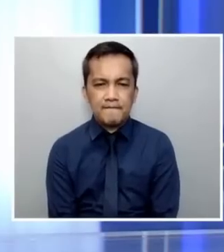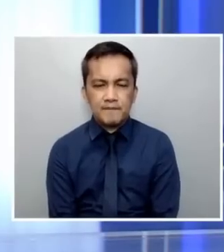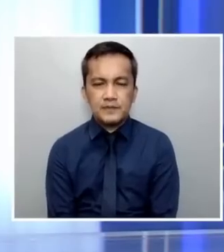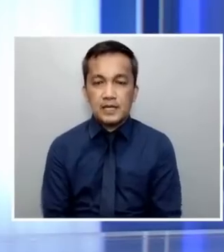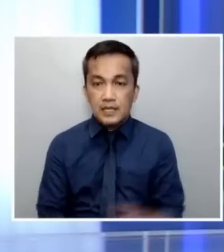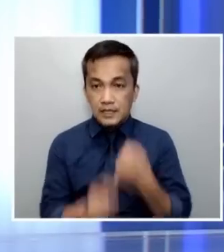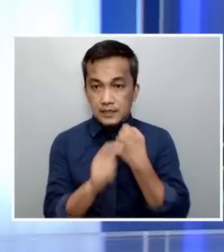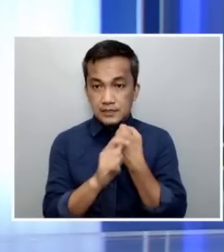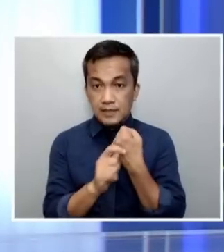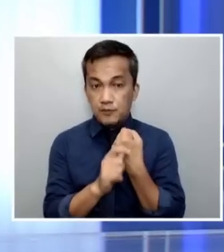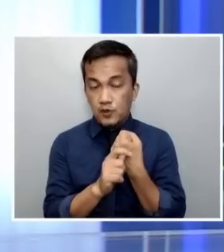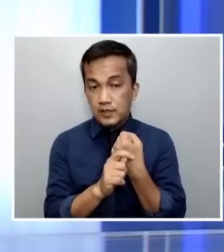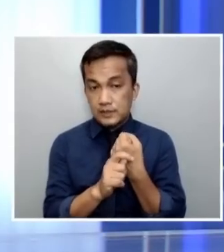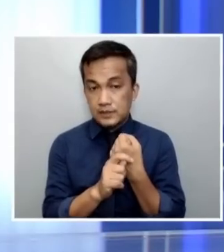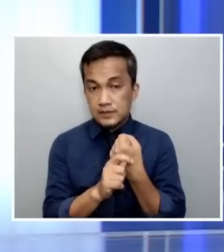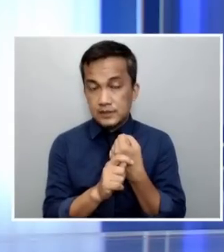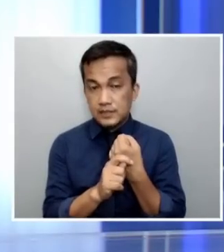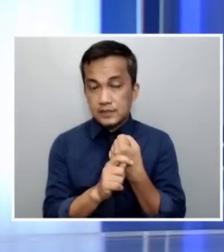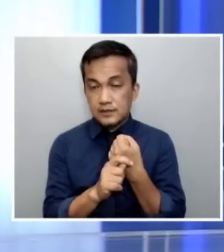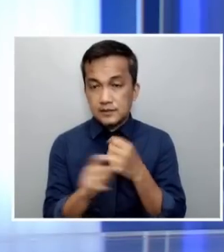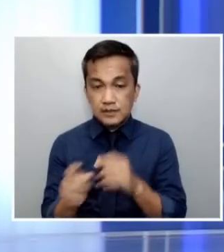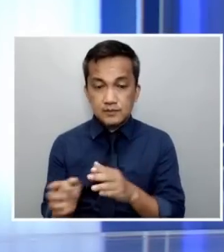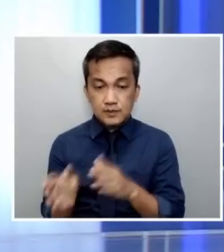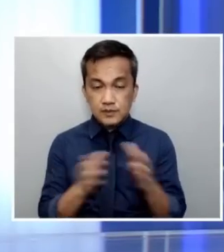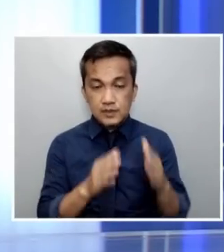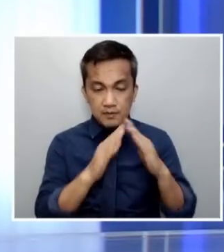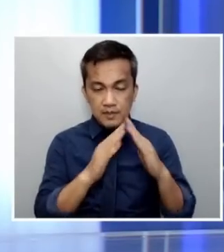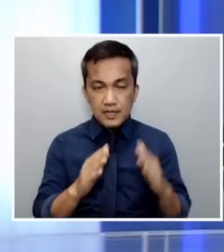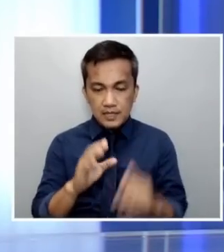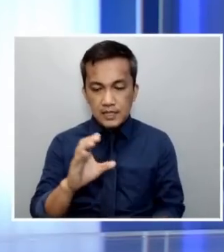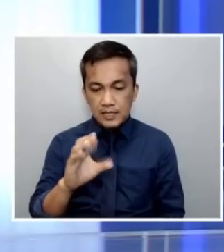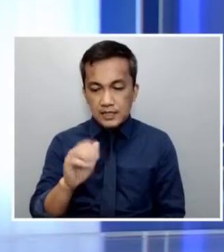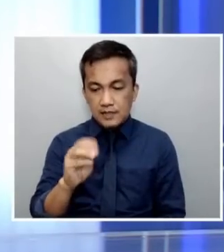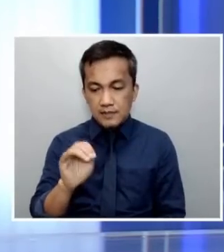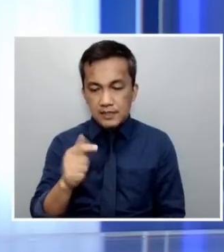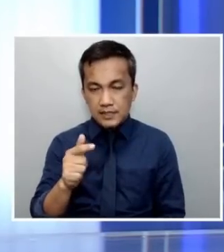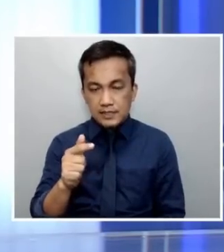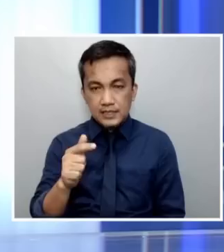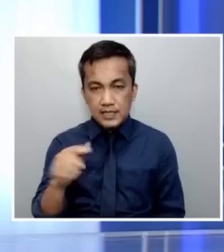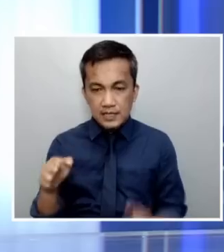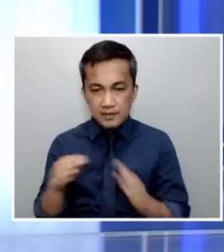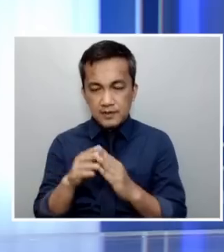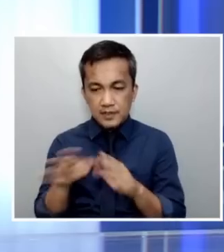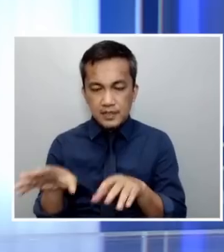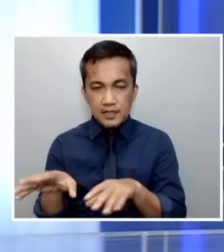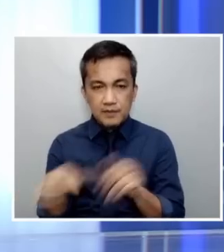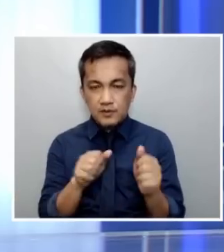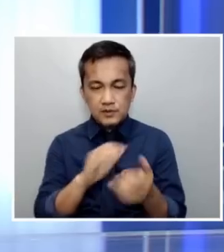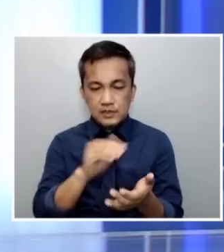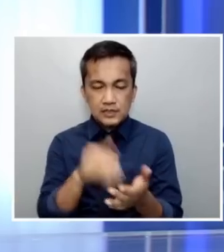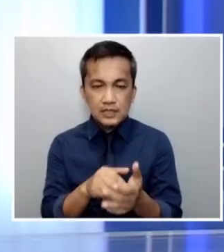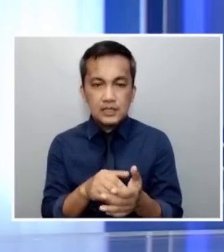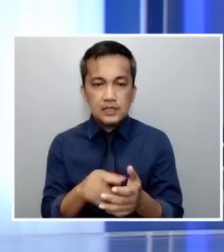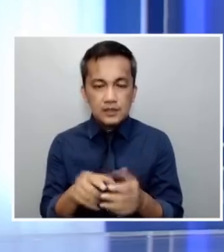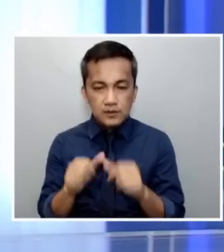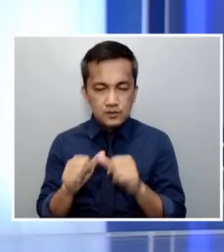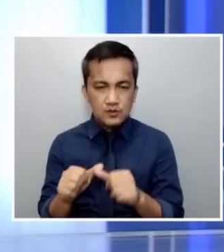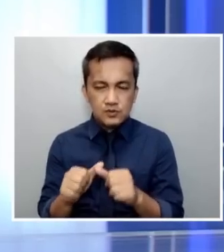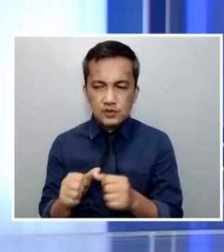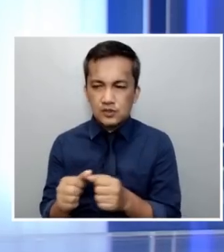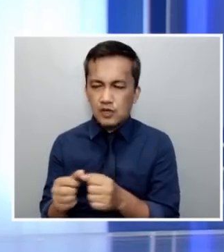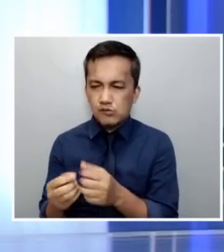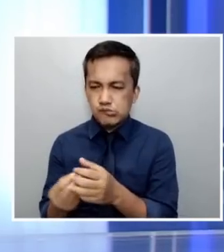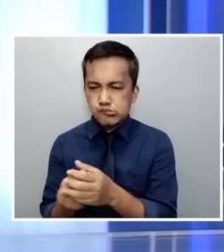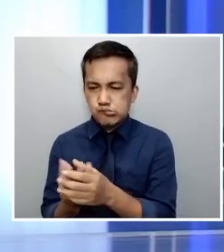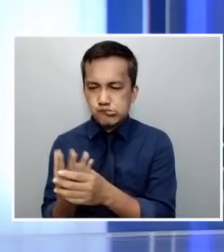Samantala munang nagsilbing tahanan ng mga taga-Kamalig Albay ang mga evacuation center habang patuloy na nag-aalburuto ang bulkang